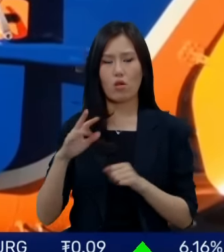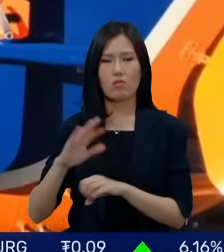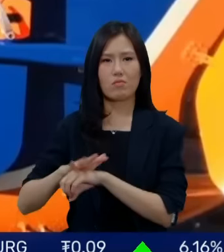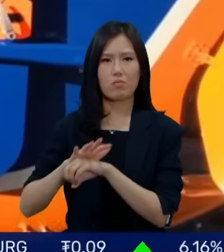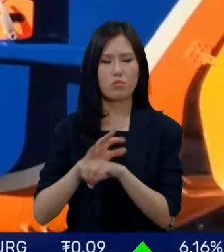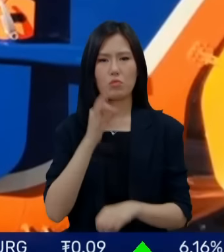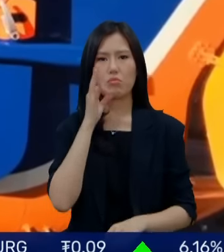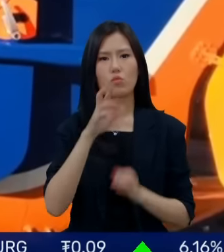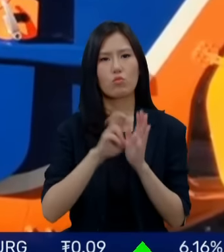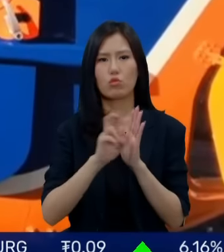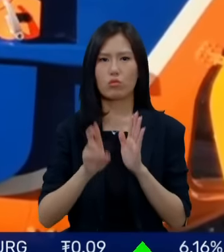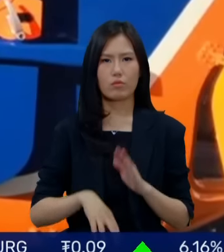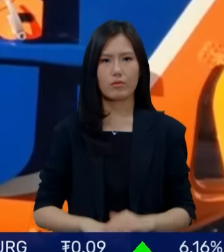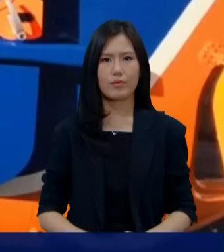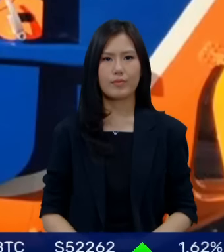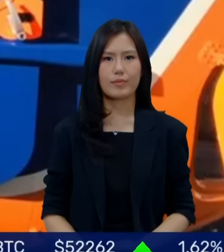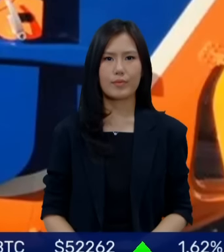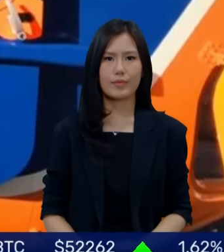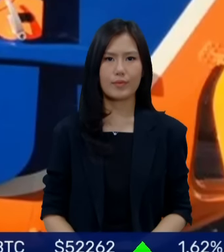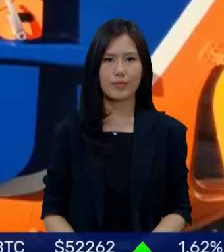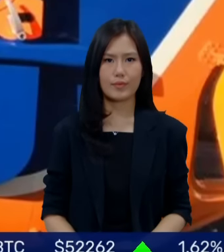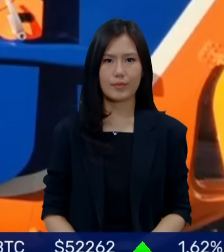гэдэг боломжгүй байх нэ.